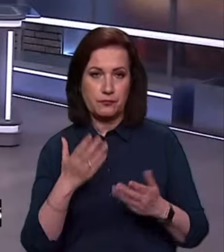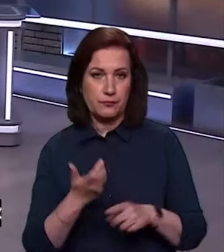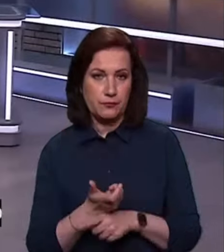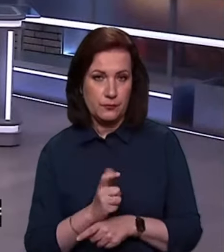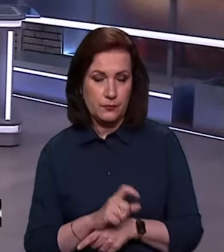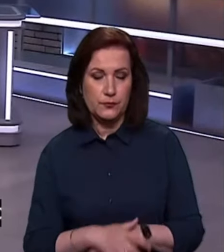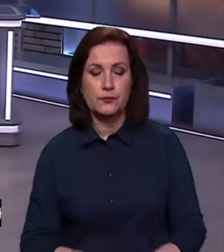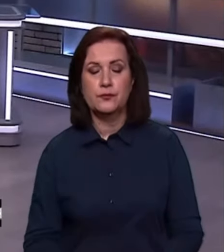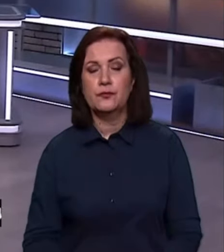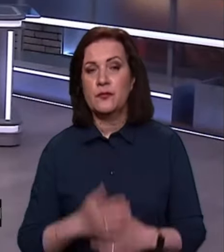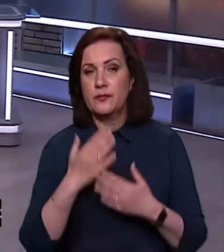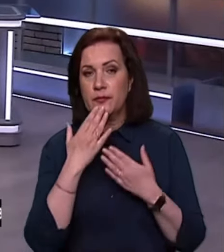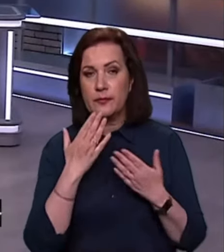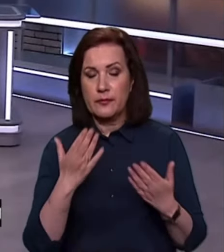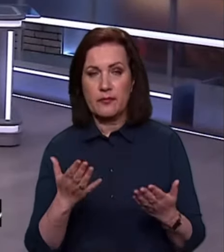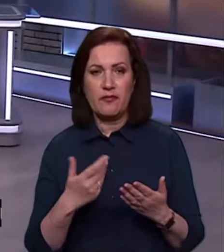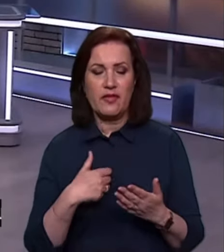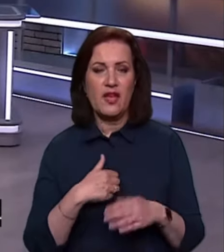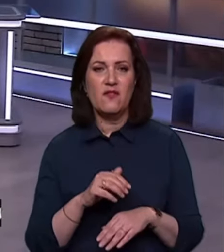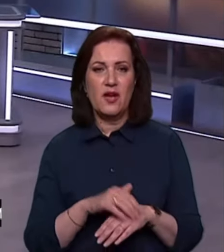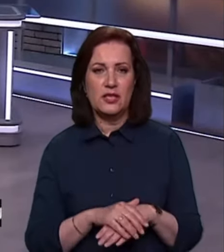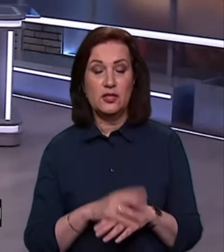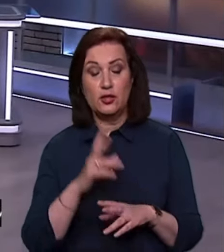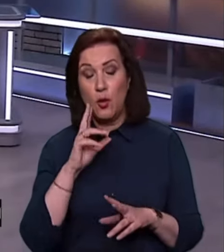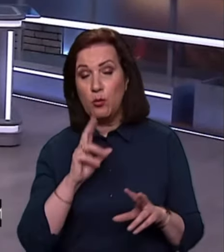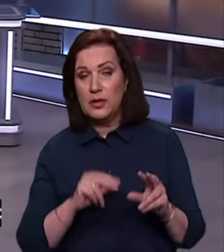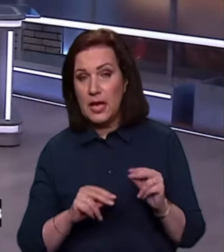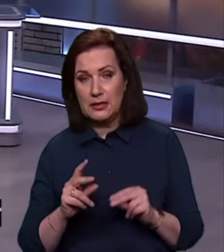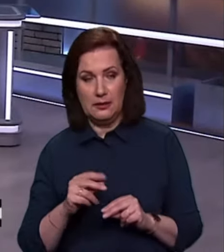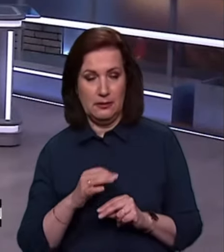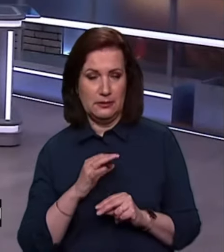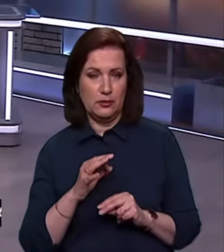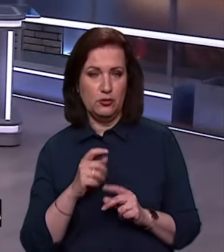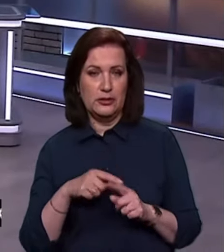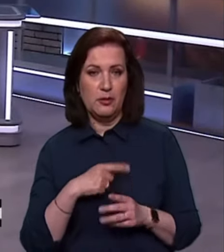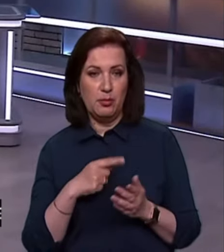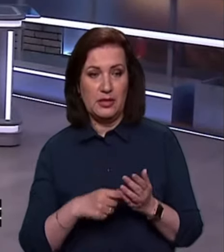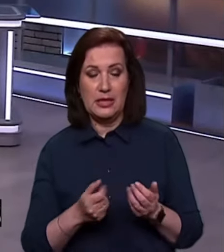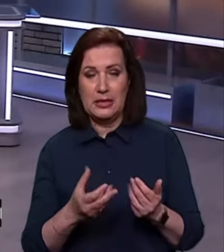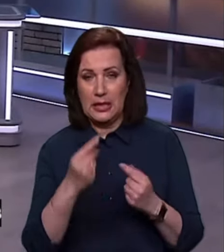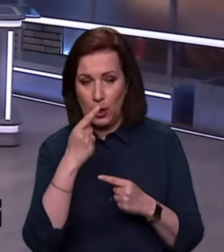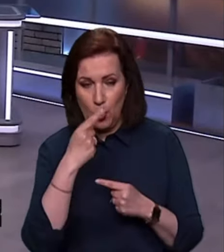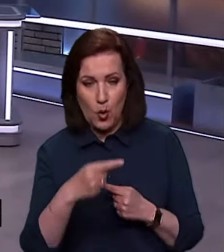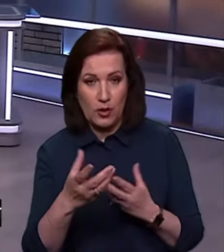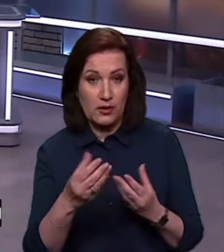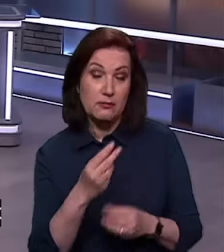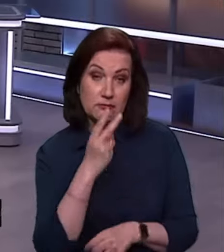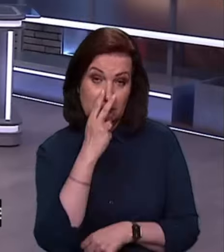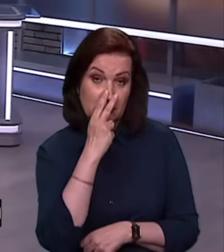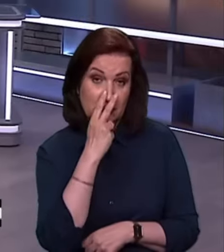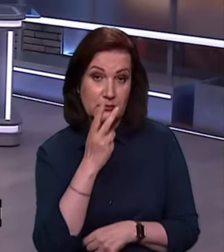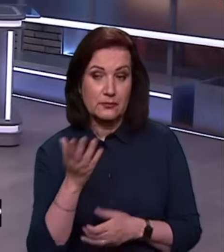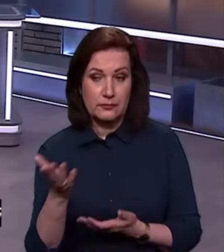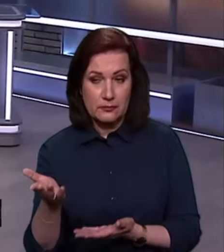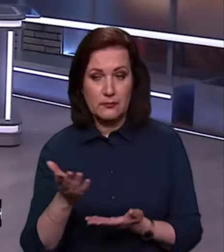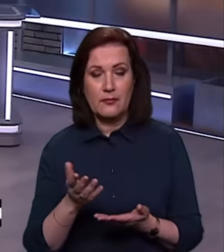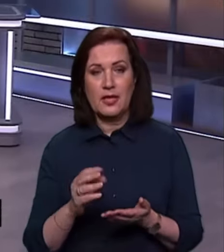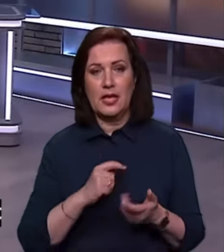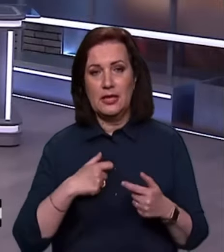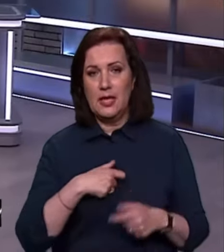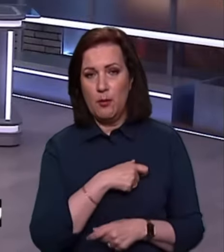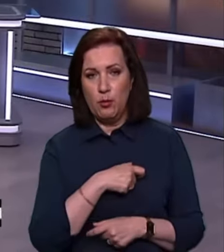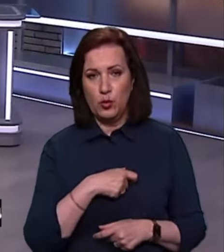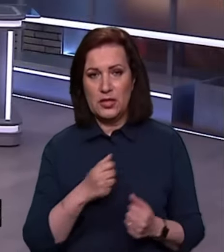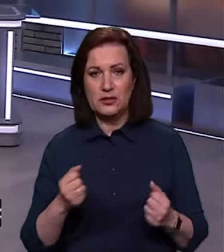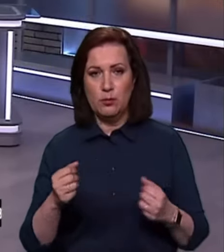дуже, пане Юрію, і дякуємо. Ви нас фактично обнадіяли зараз. Сказали, що це питання декількох днів. Будемо дивитися. Юрій Рашкін, депутат